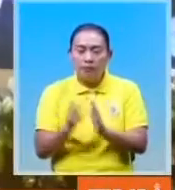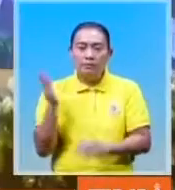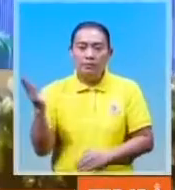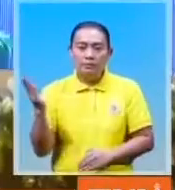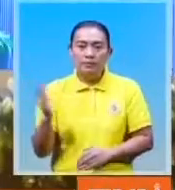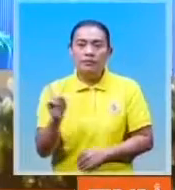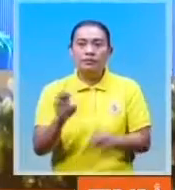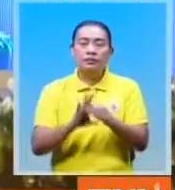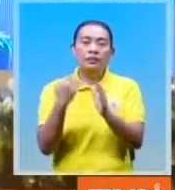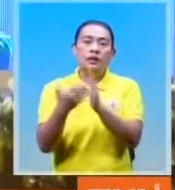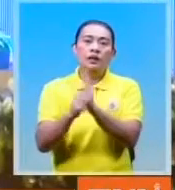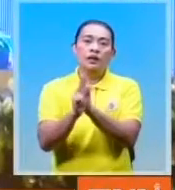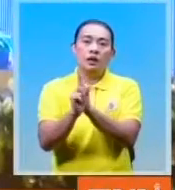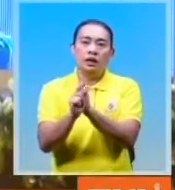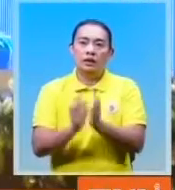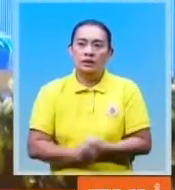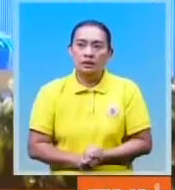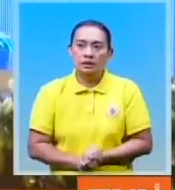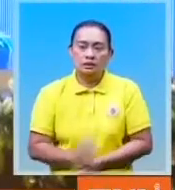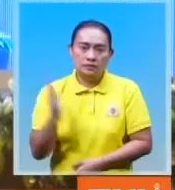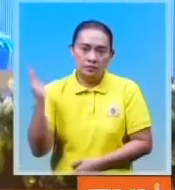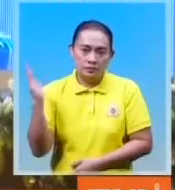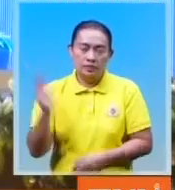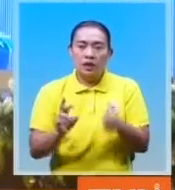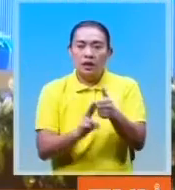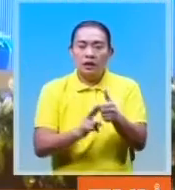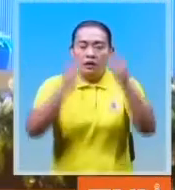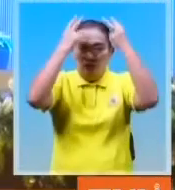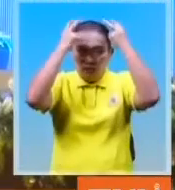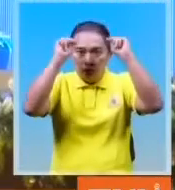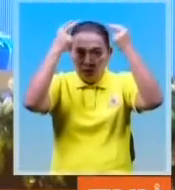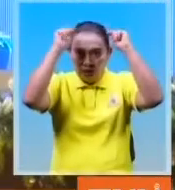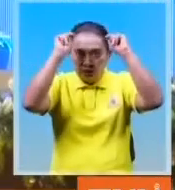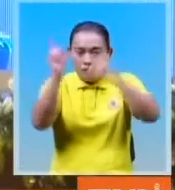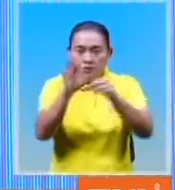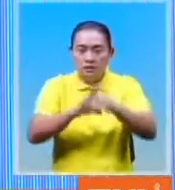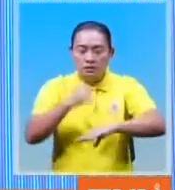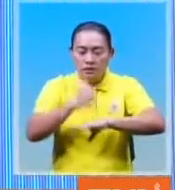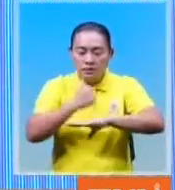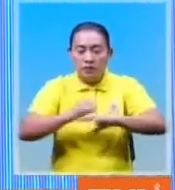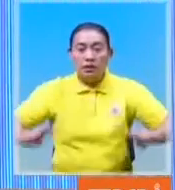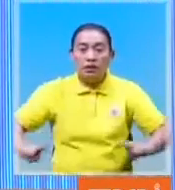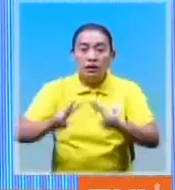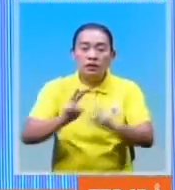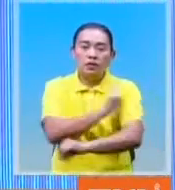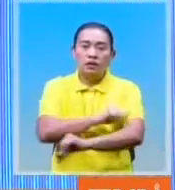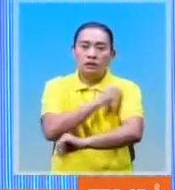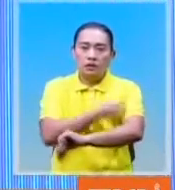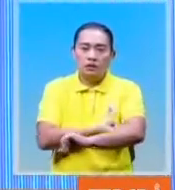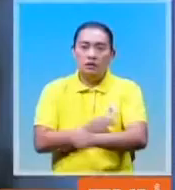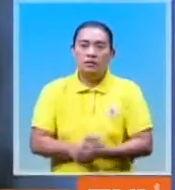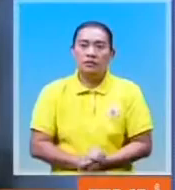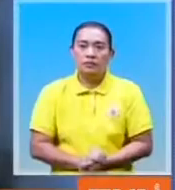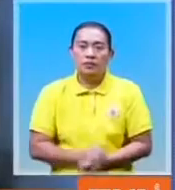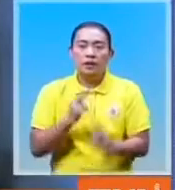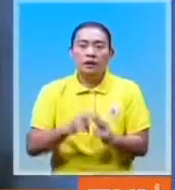ที่จังหวัดขอนแก่นค่ะวันนี้คุณอนุทินชาญวีรกูลรองนายกรัฐมนตรีและรัฐมนตรีว่าการกระทรวงสาธารณสุขพร้อมด้วยคุณ